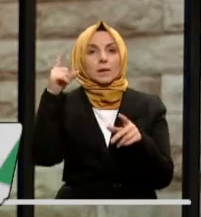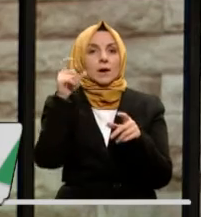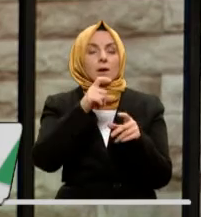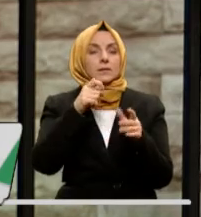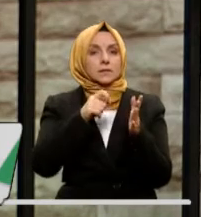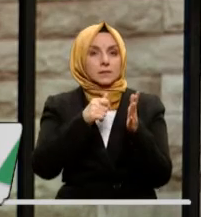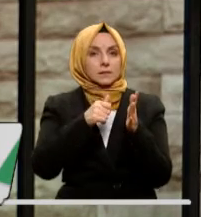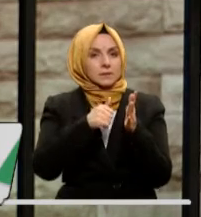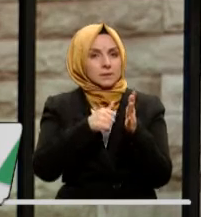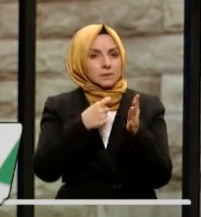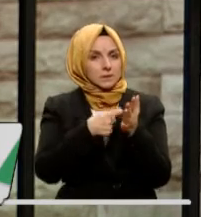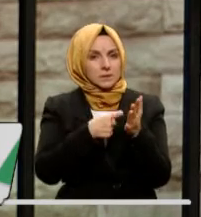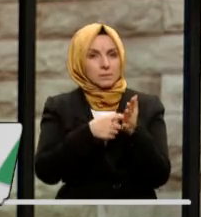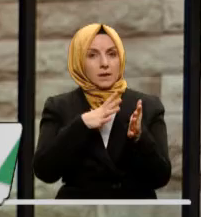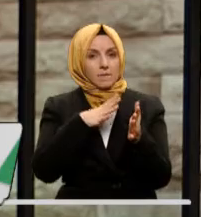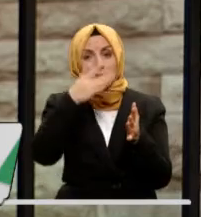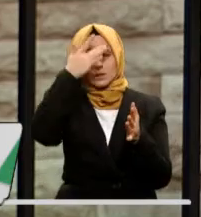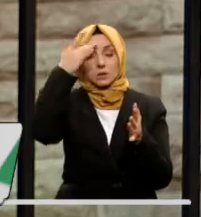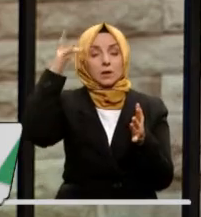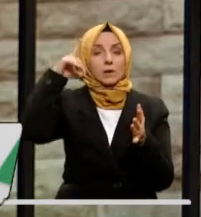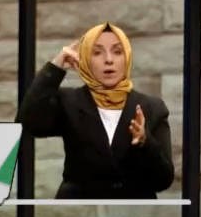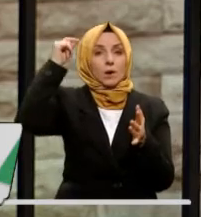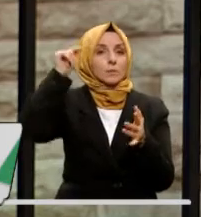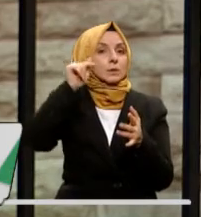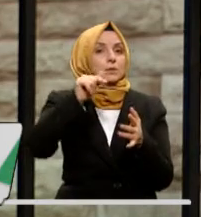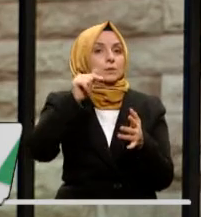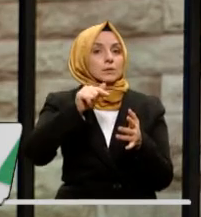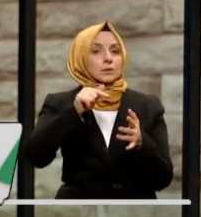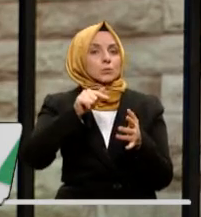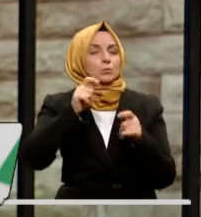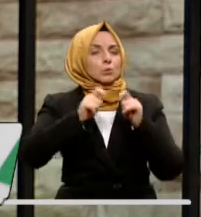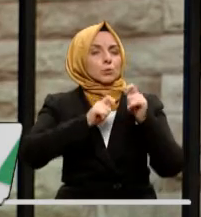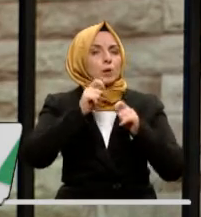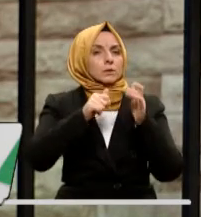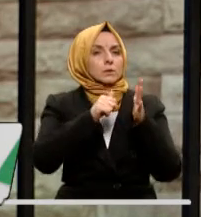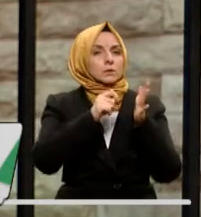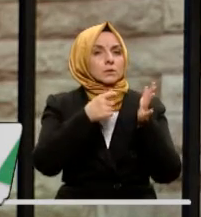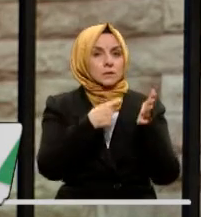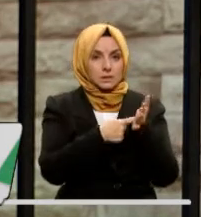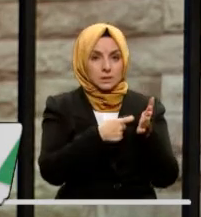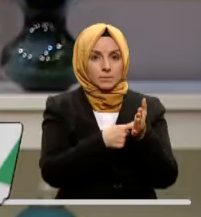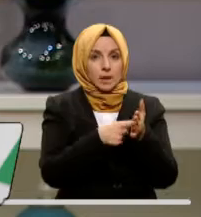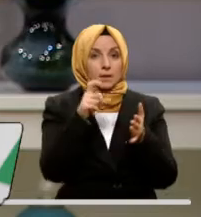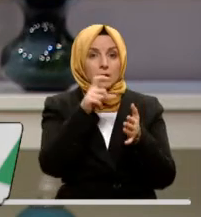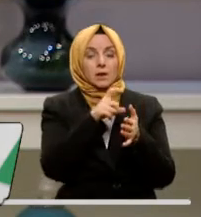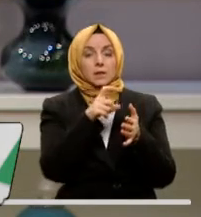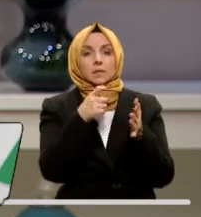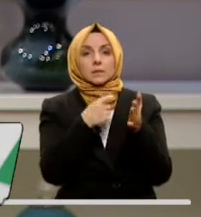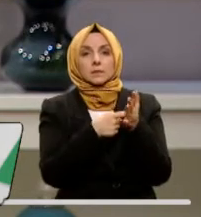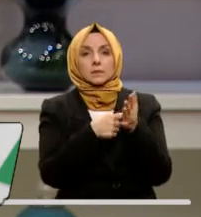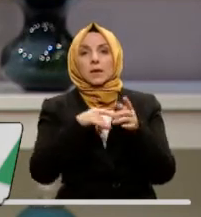tabii arabalarda kullanılan isimler Peygamber efendimiz döneminde kullanılmaya devam edilmiş sistem